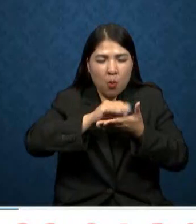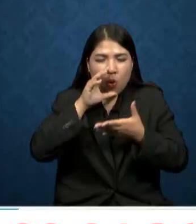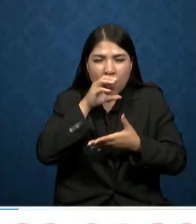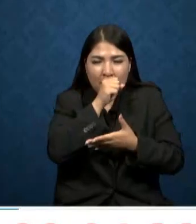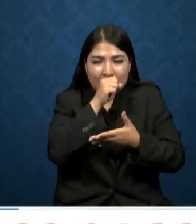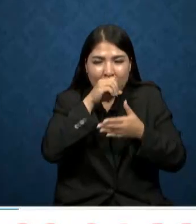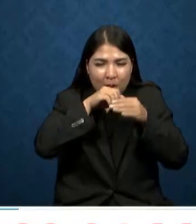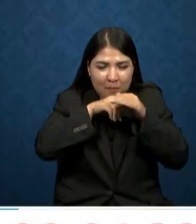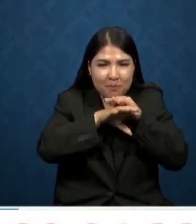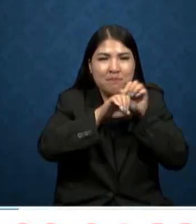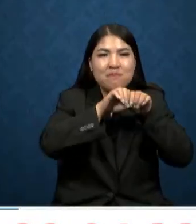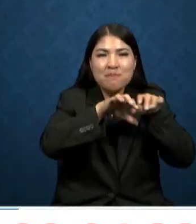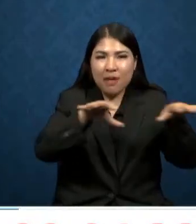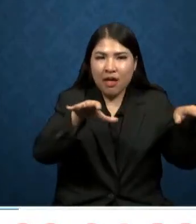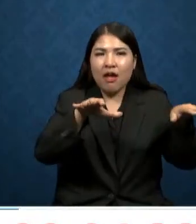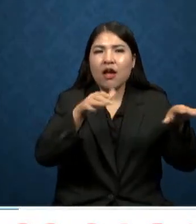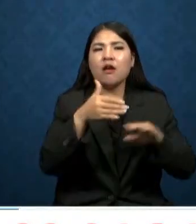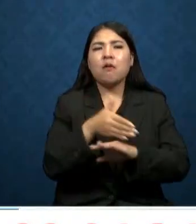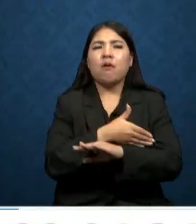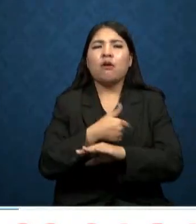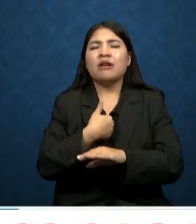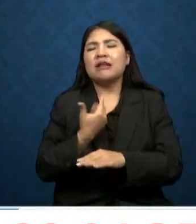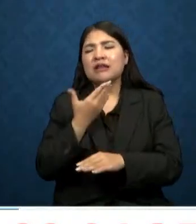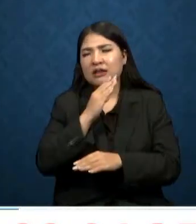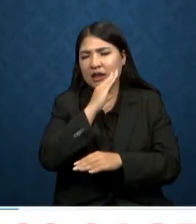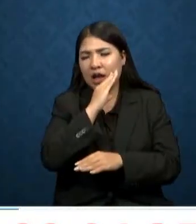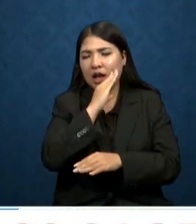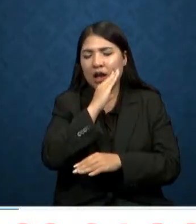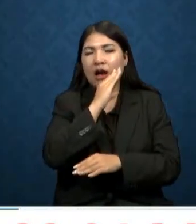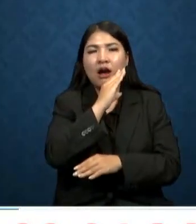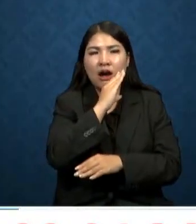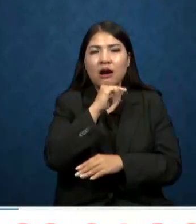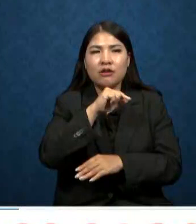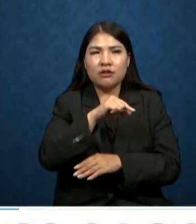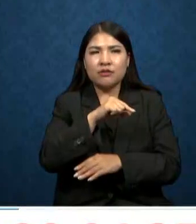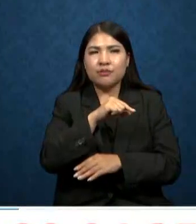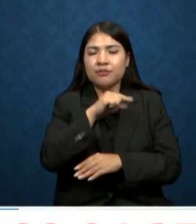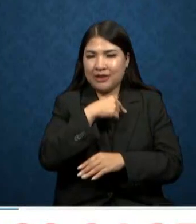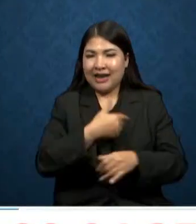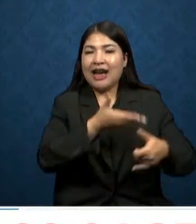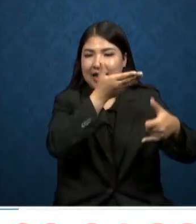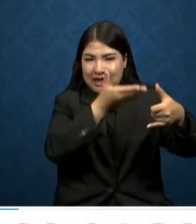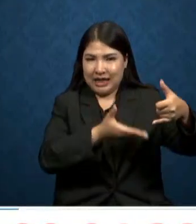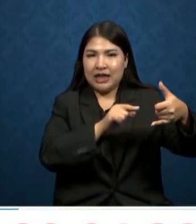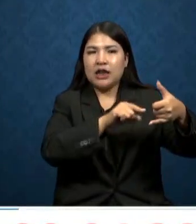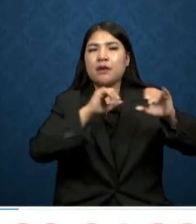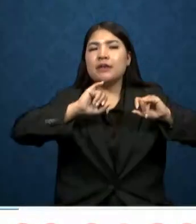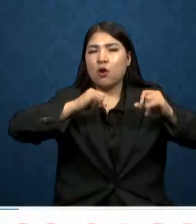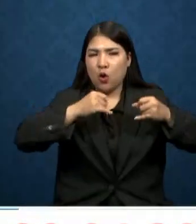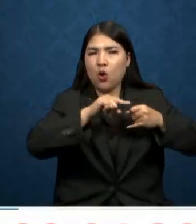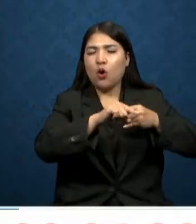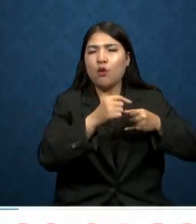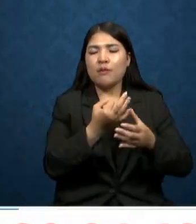ควรถ้าเป็นไปได้มครับที่เราจะให้เจ้าของข้อมูลน่ะเขาส่งเป็น